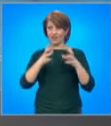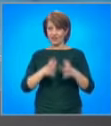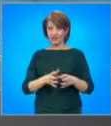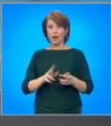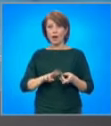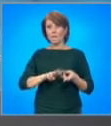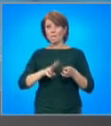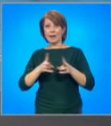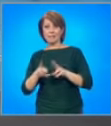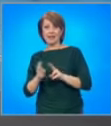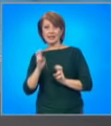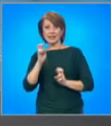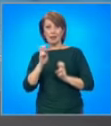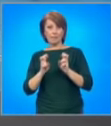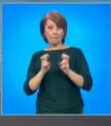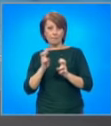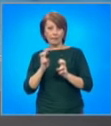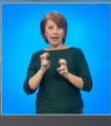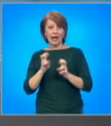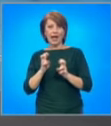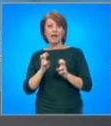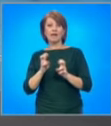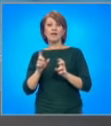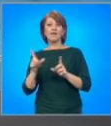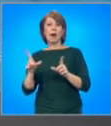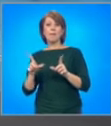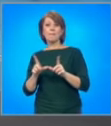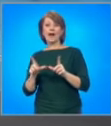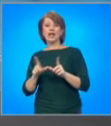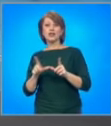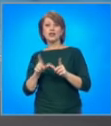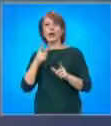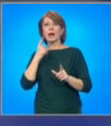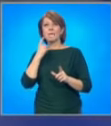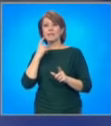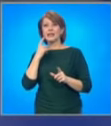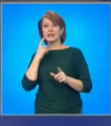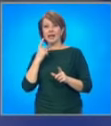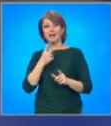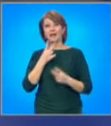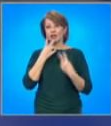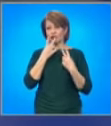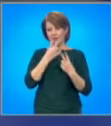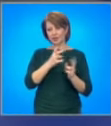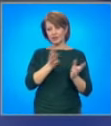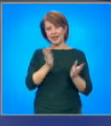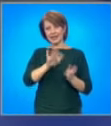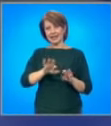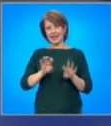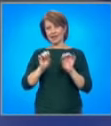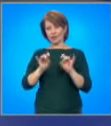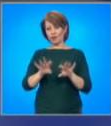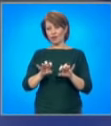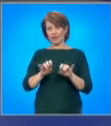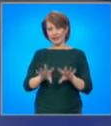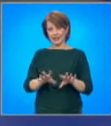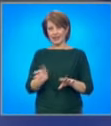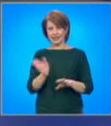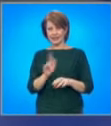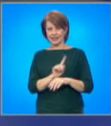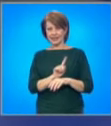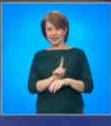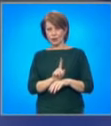премести инсинератора в Маришкия басейн? Гледайте след минути в След новините. Благодаря ти. Продължаваме по темата само след